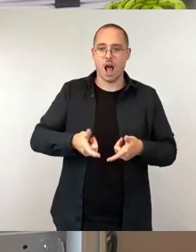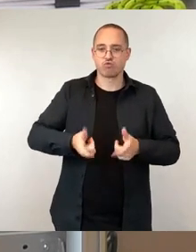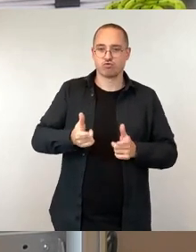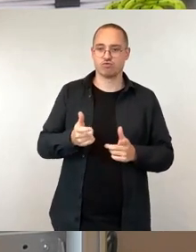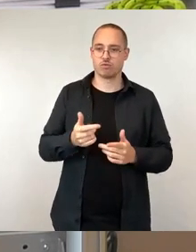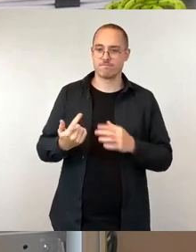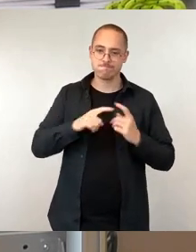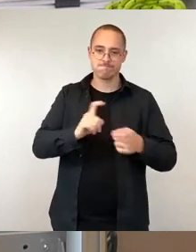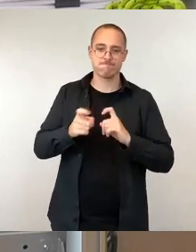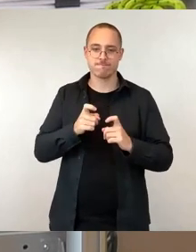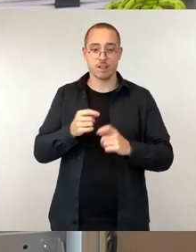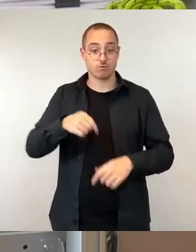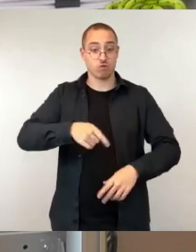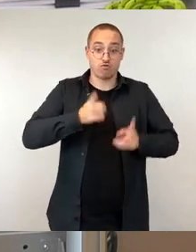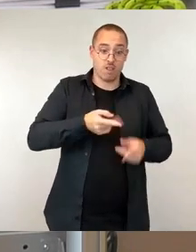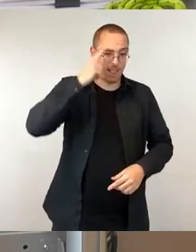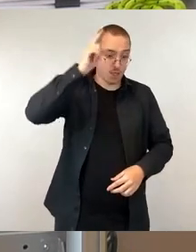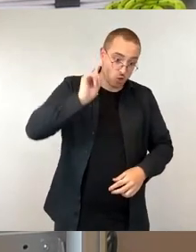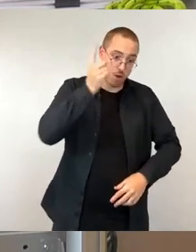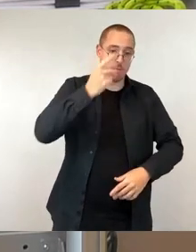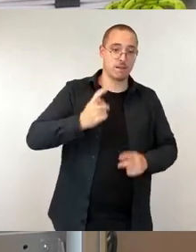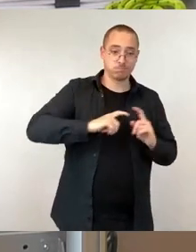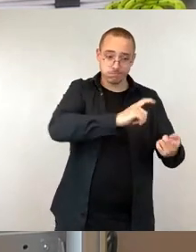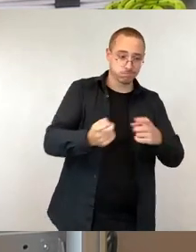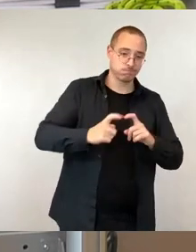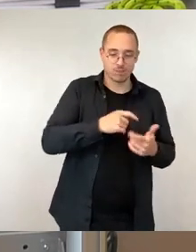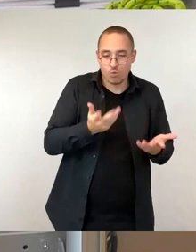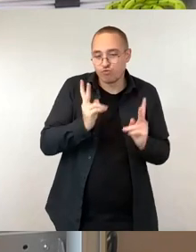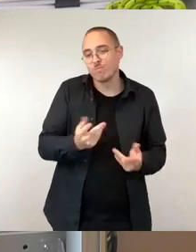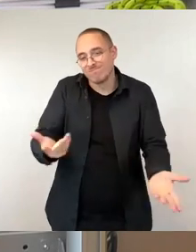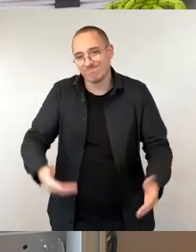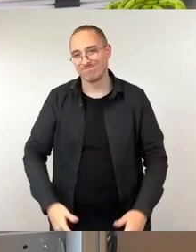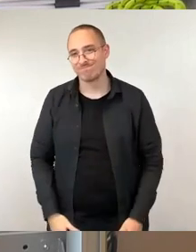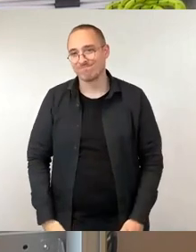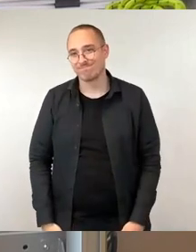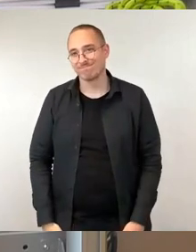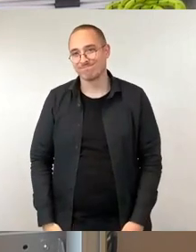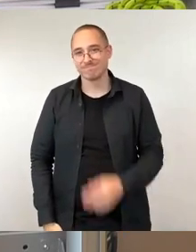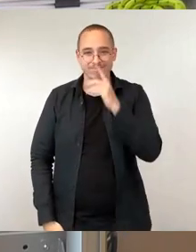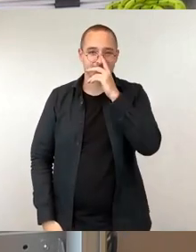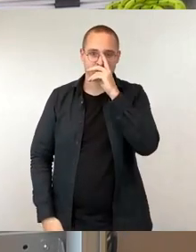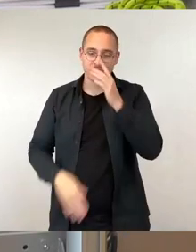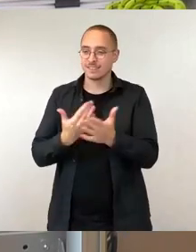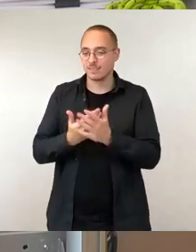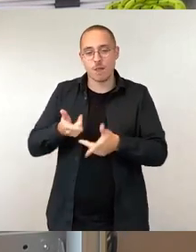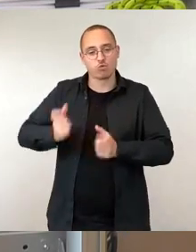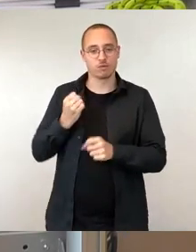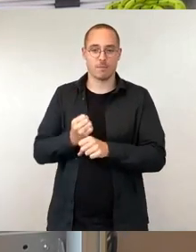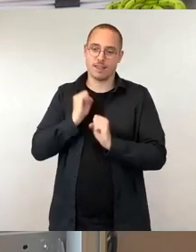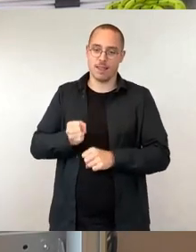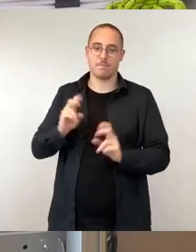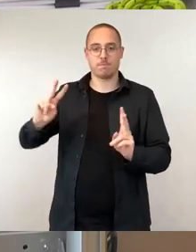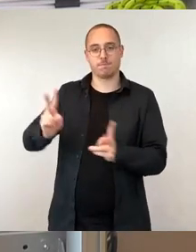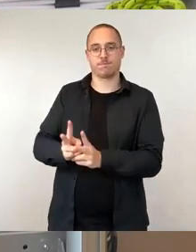Stadtrat besprochen und lang debattiert. Und im Ausschuss wird auch nichts beschlossen. Und wenn der Ausschuss mal